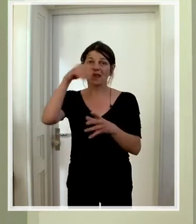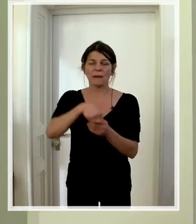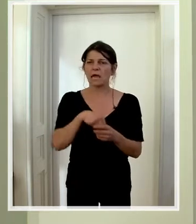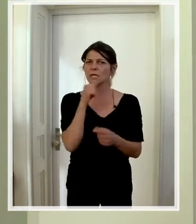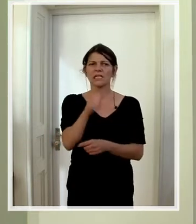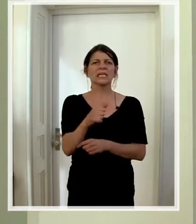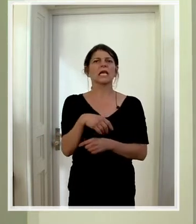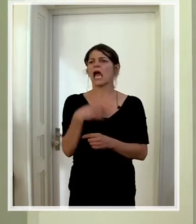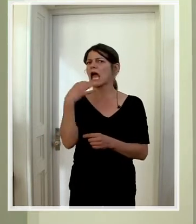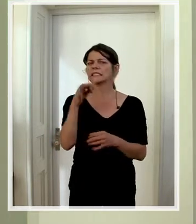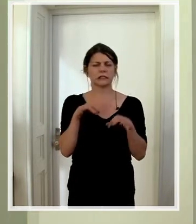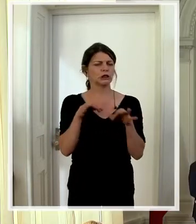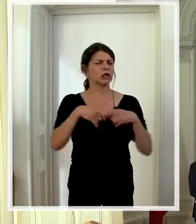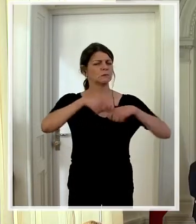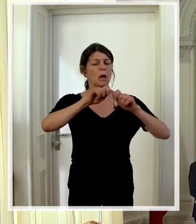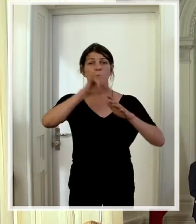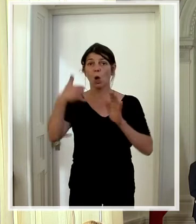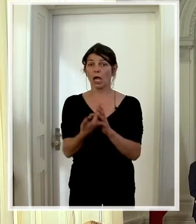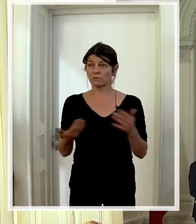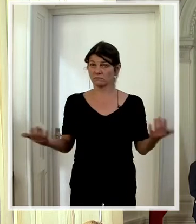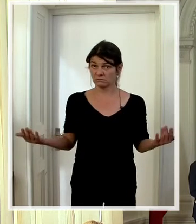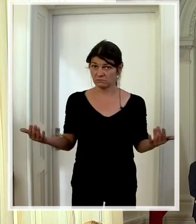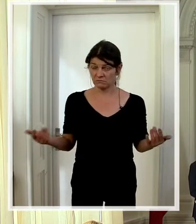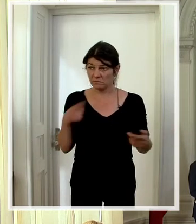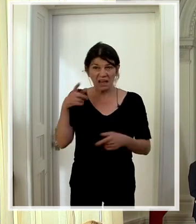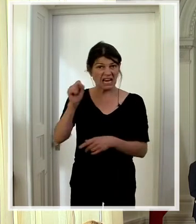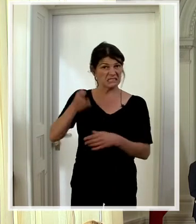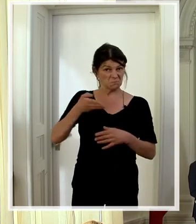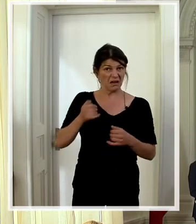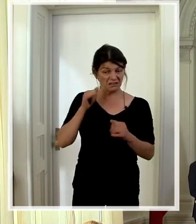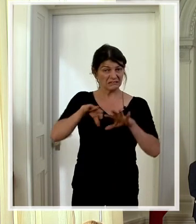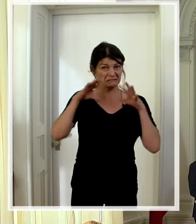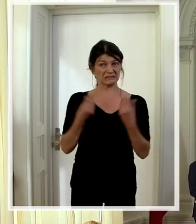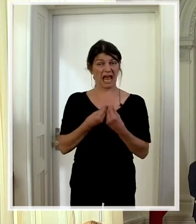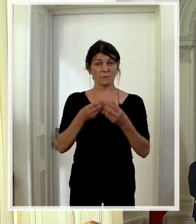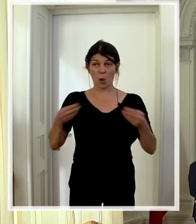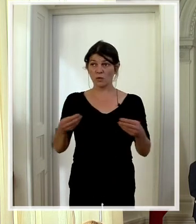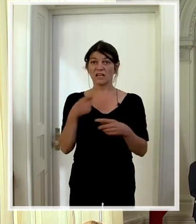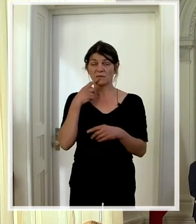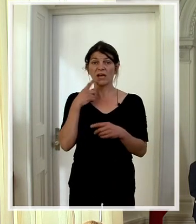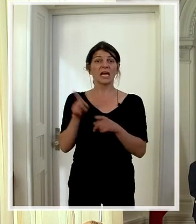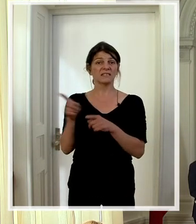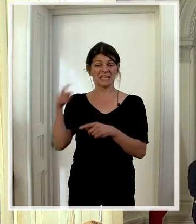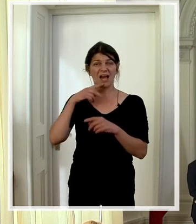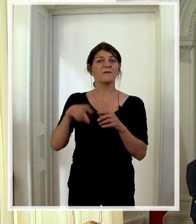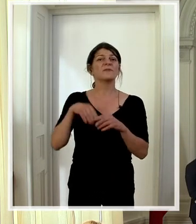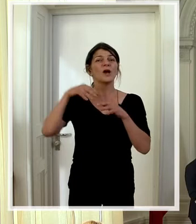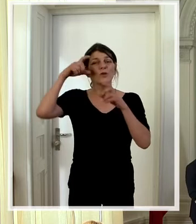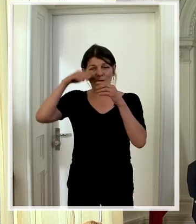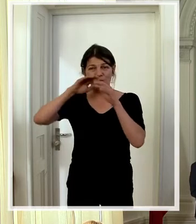einzelnen Strassenbauprojekten. Aber die S-Bahn wäre eine gesamthafte Lösung. Du hast die Tunnelspinne Feldkehr angesprochen. Die